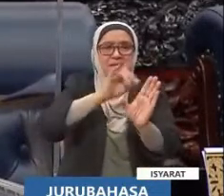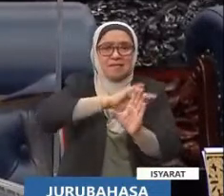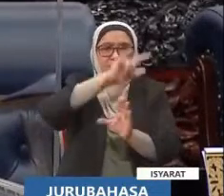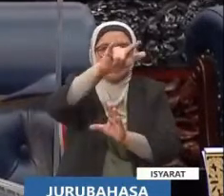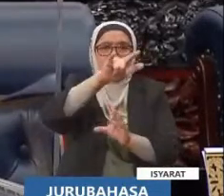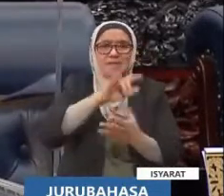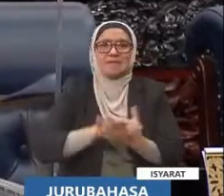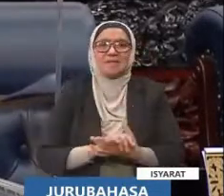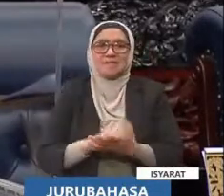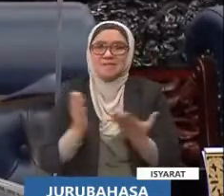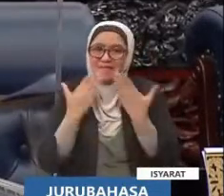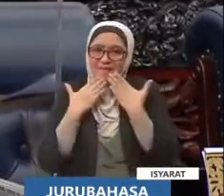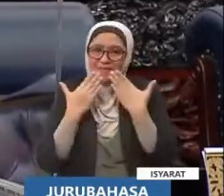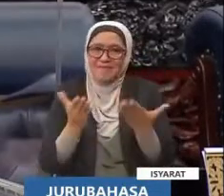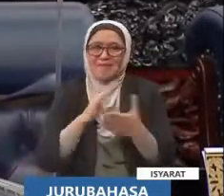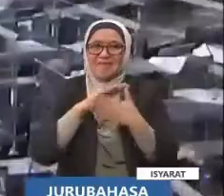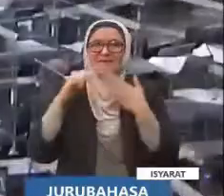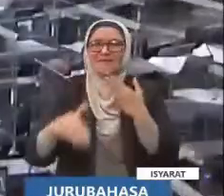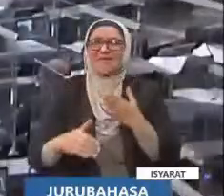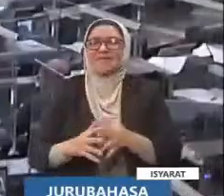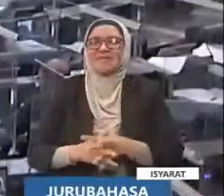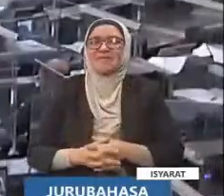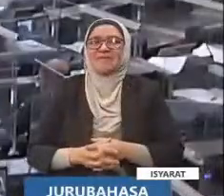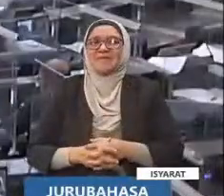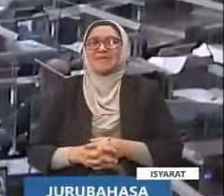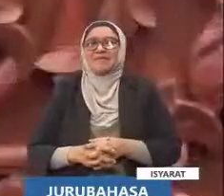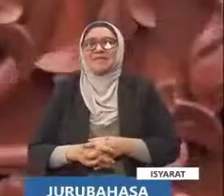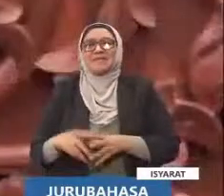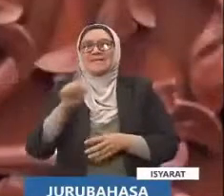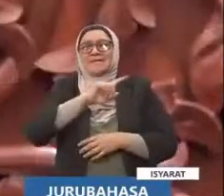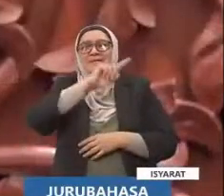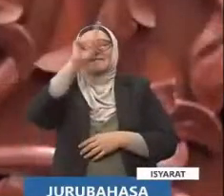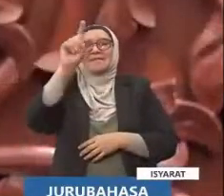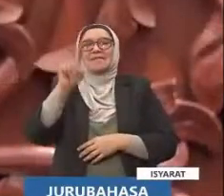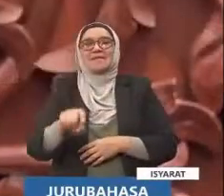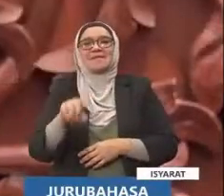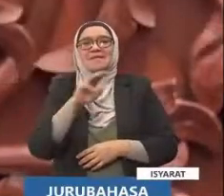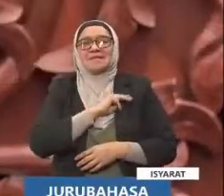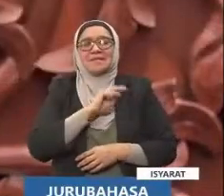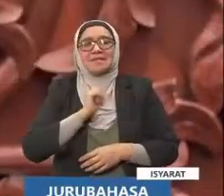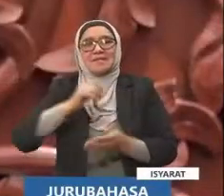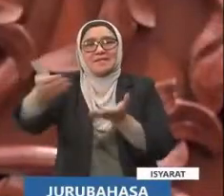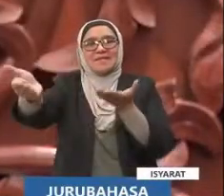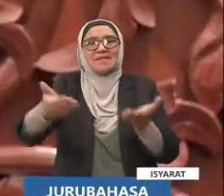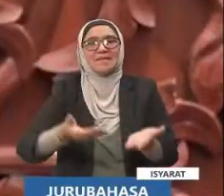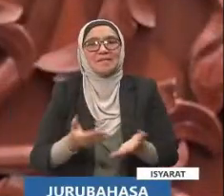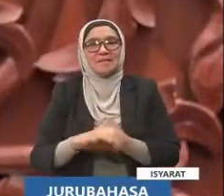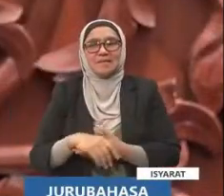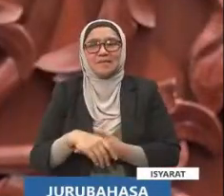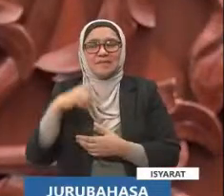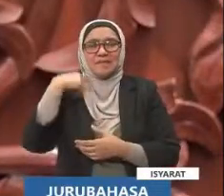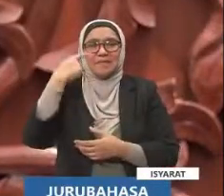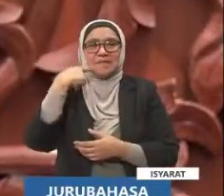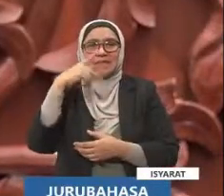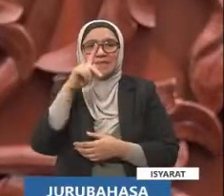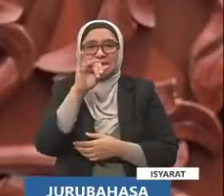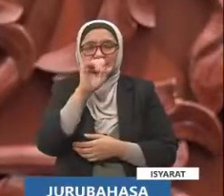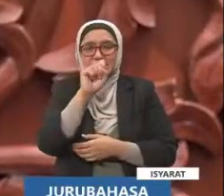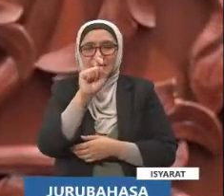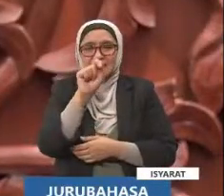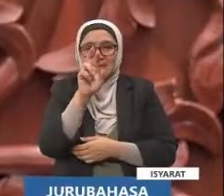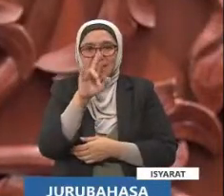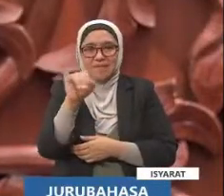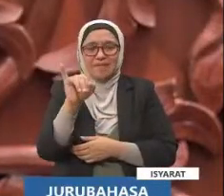yang menaiki penerbangan sekian cerita si tanyaan menteri selesai menyebut yang Rahmat wangi kasturi ane anak